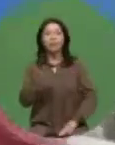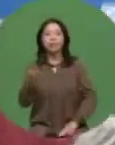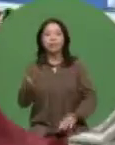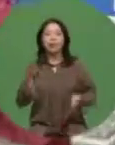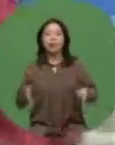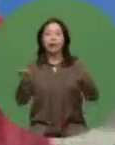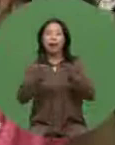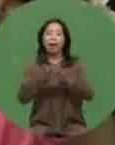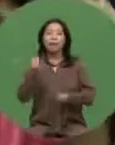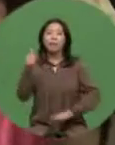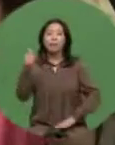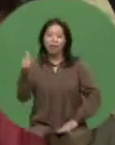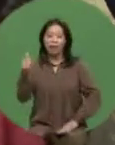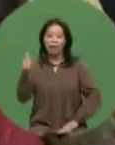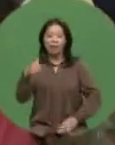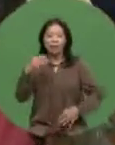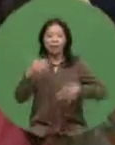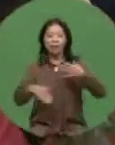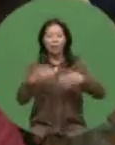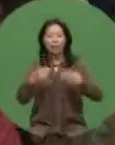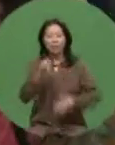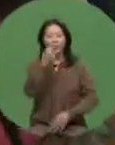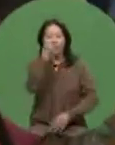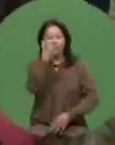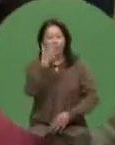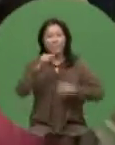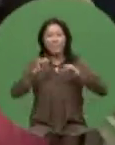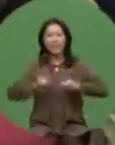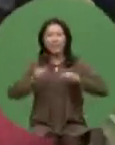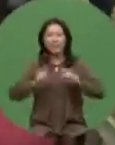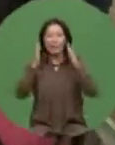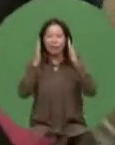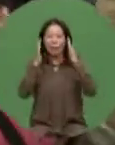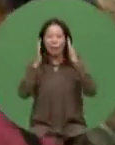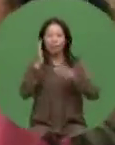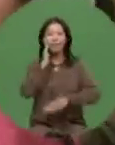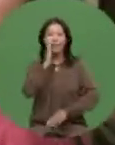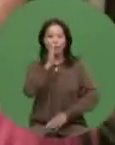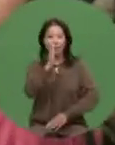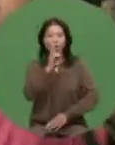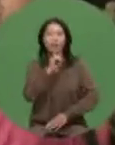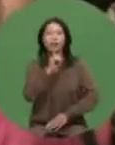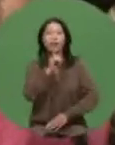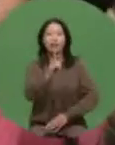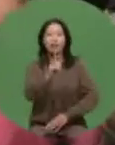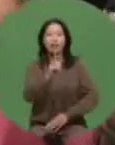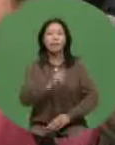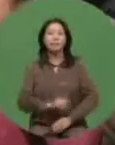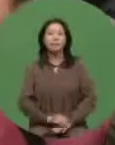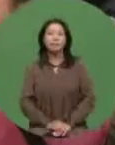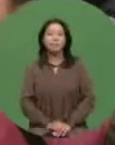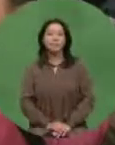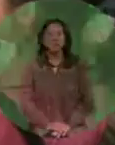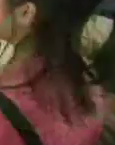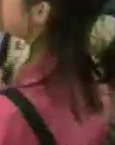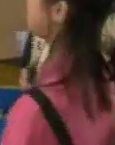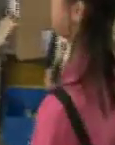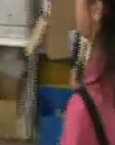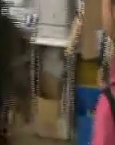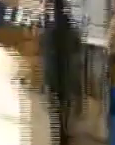館長が楽しく明るく元気に頑張ってくださいと激励しました。